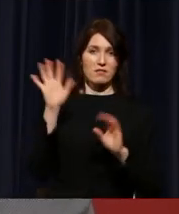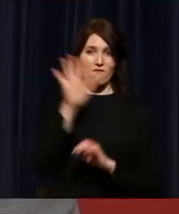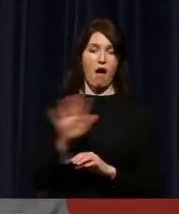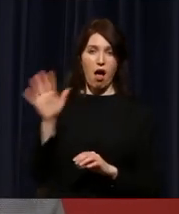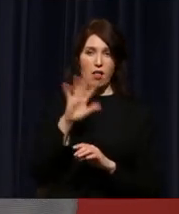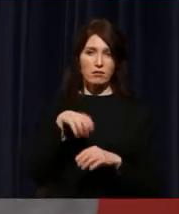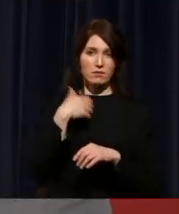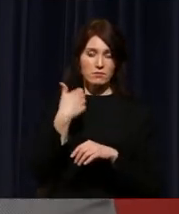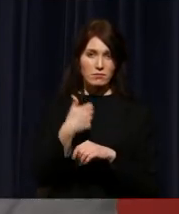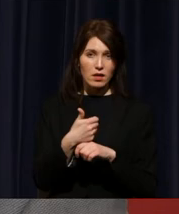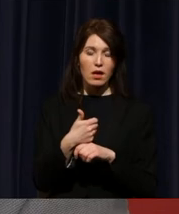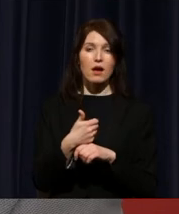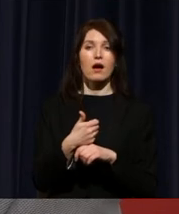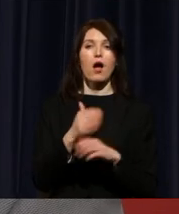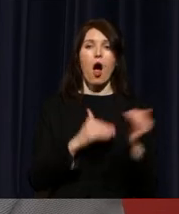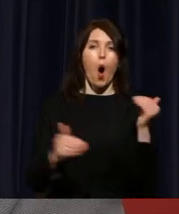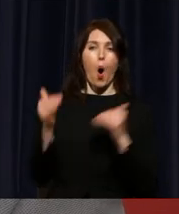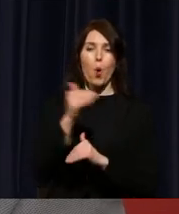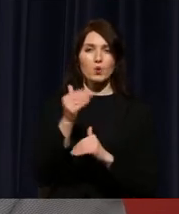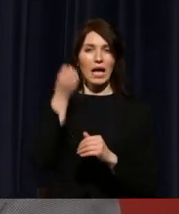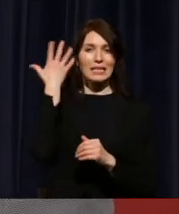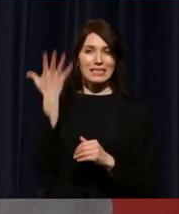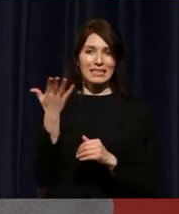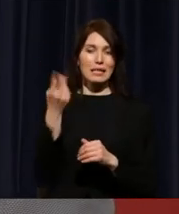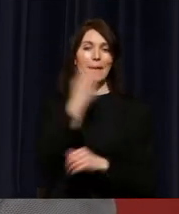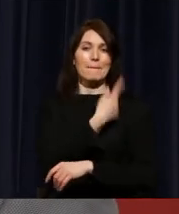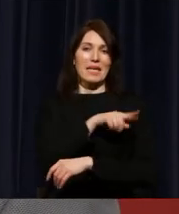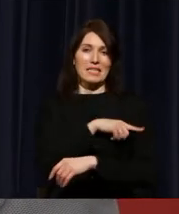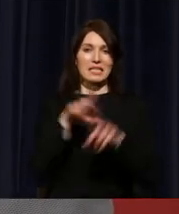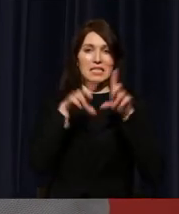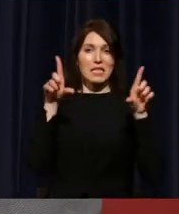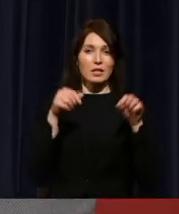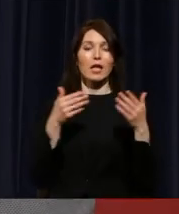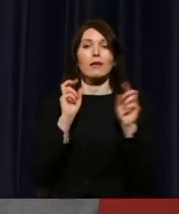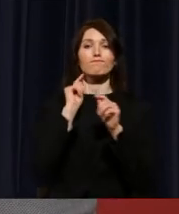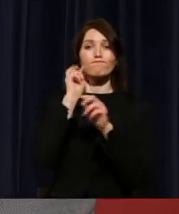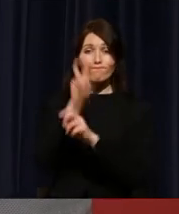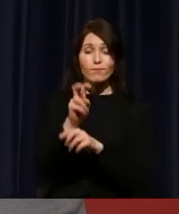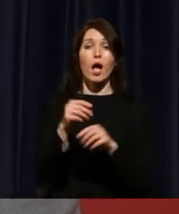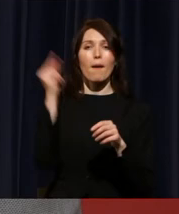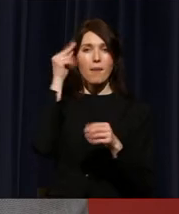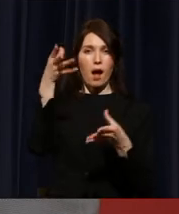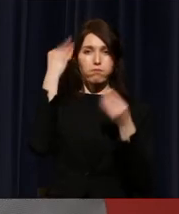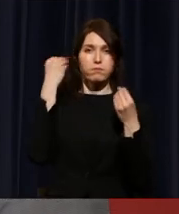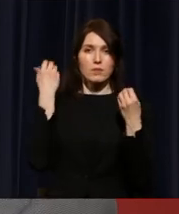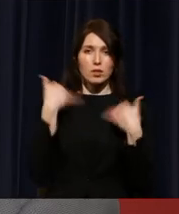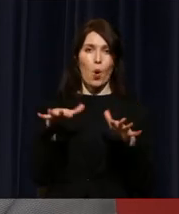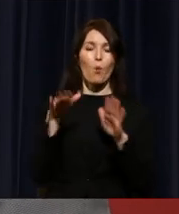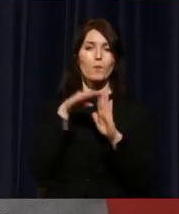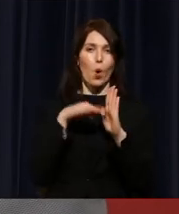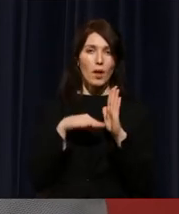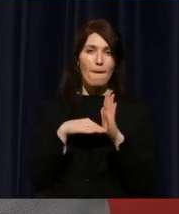Eiropas vadošajām augstākās izglītības medicīnas iestādēm, kur apgūst jau programmu, kuru